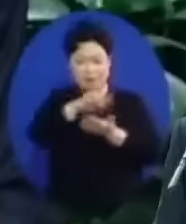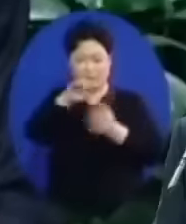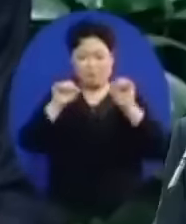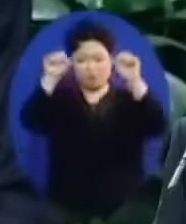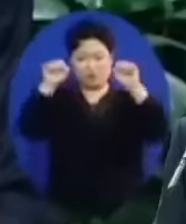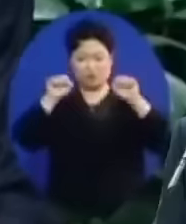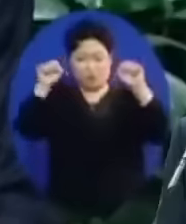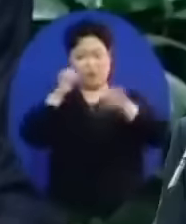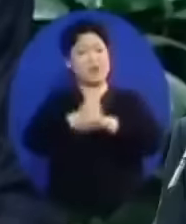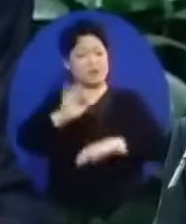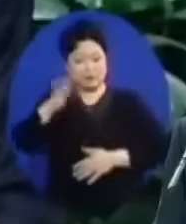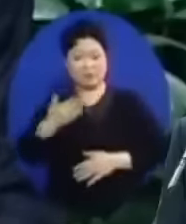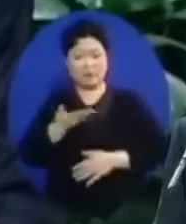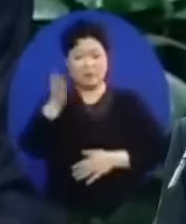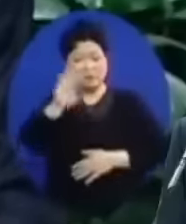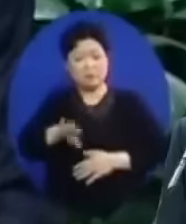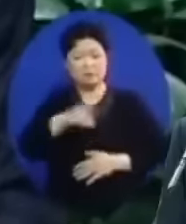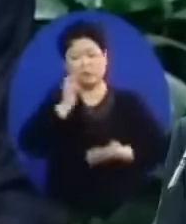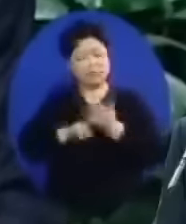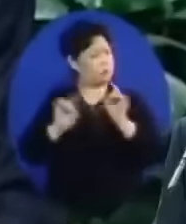하지 않으면 안 됩니다. 그런데 그게 쉽나요?